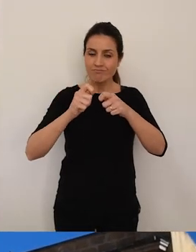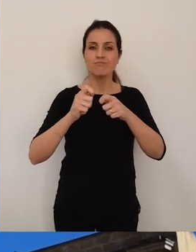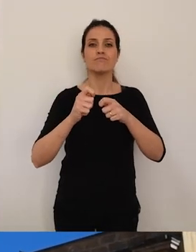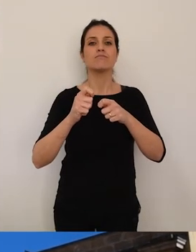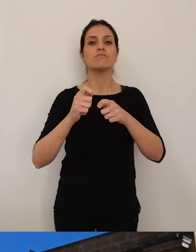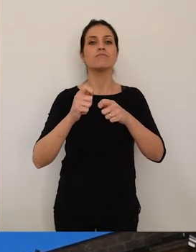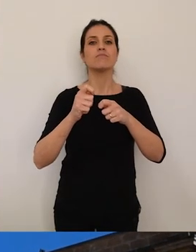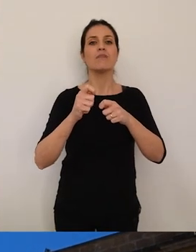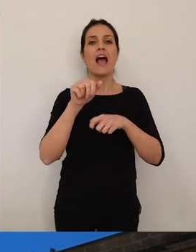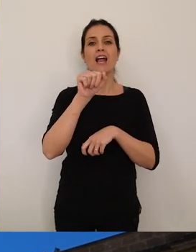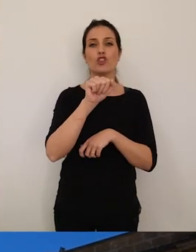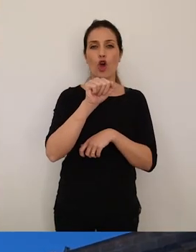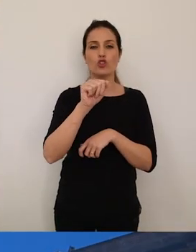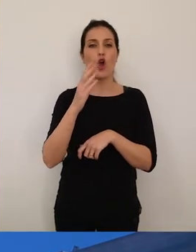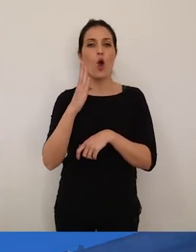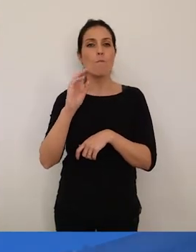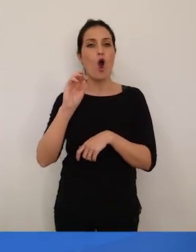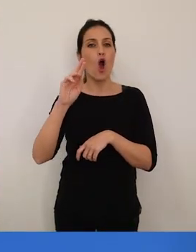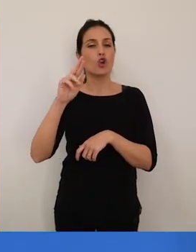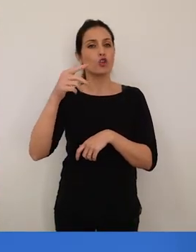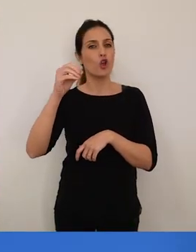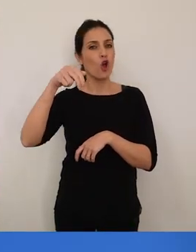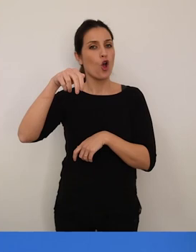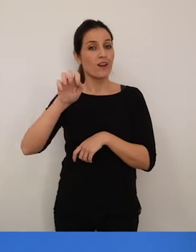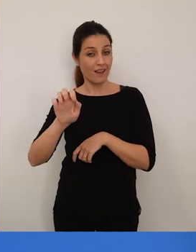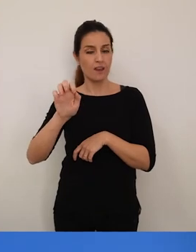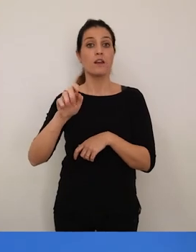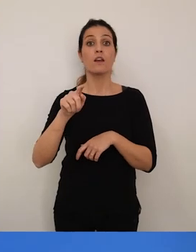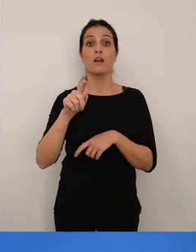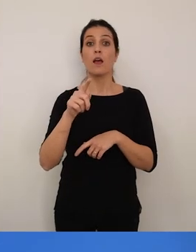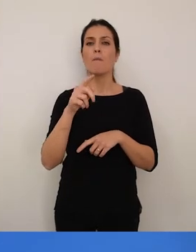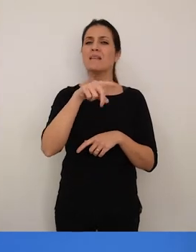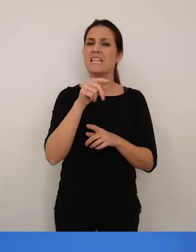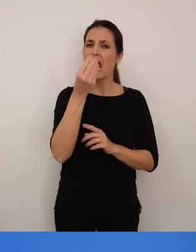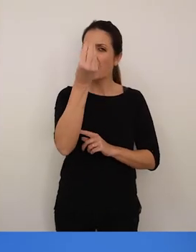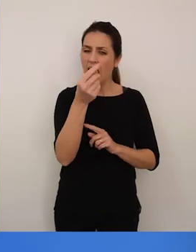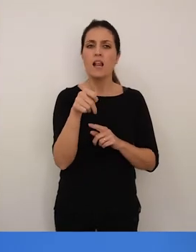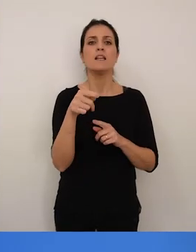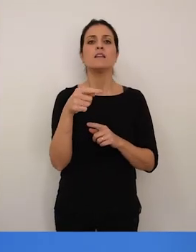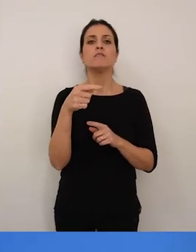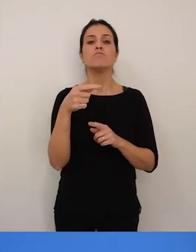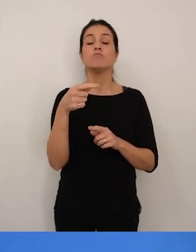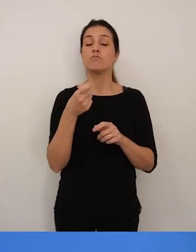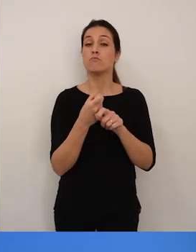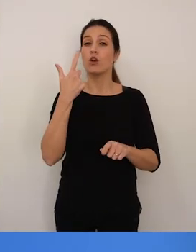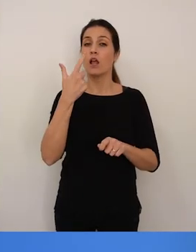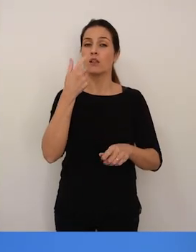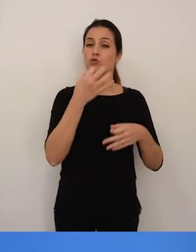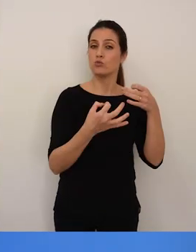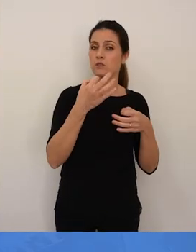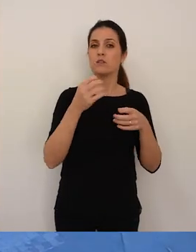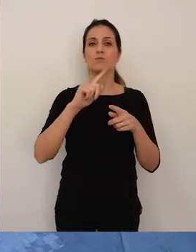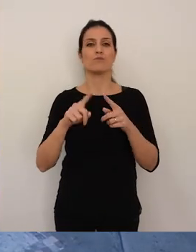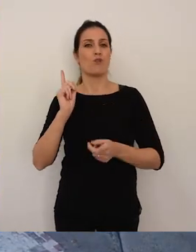scultore ruffanese Antonio Bortone. Pisanelli fu un importante giurista e patriota italiano. Con l'Unità d'Italia